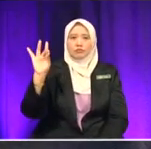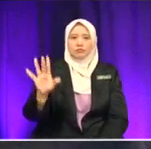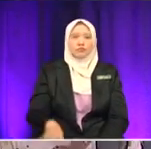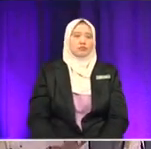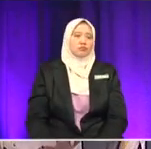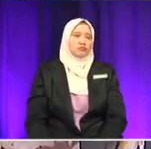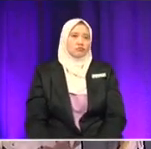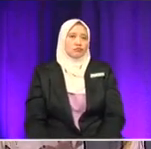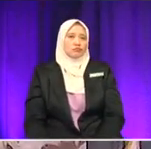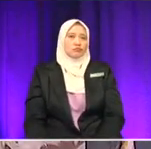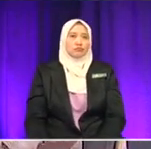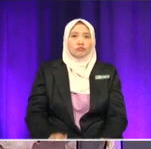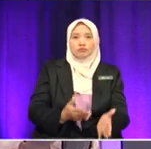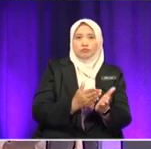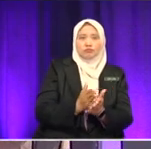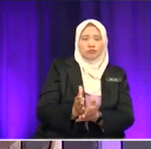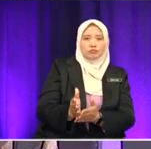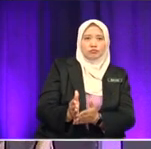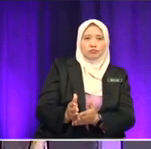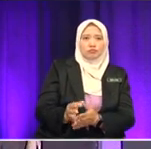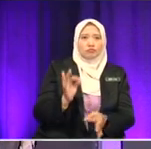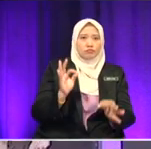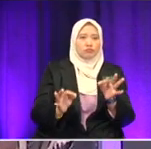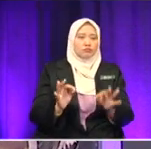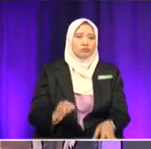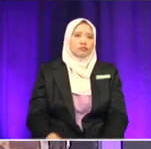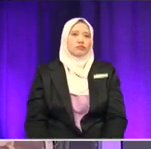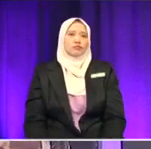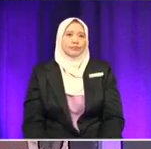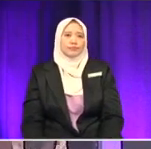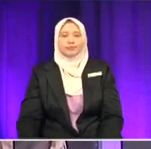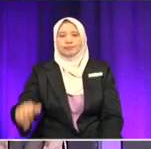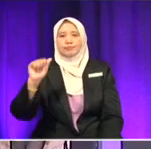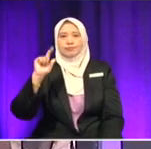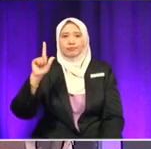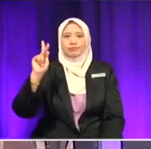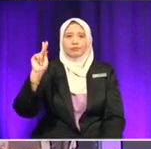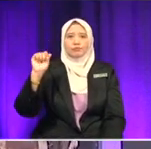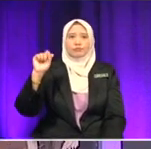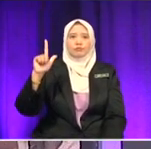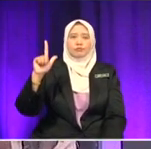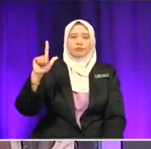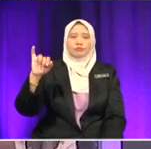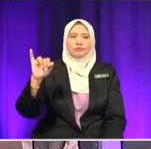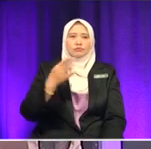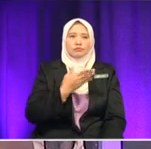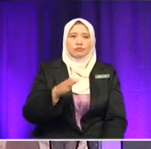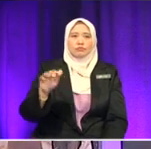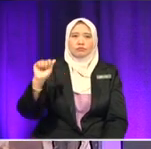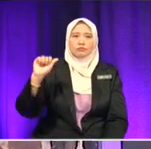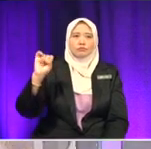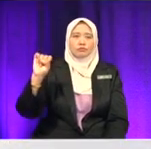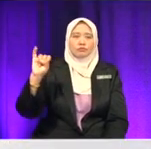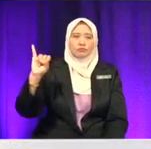yang seterusnya. Silakan, iaitu neutral, alkali dan juga asid. Ini adalah nilai pH. Siapa nak cuba? Saya boleh cuba,